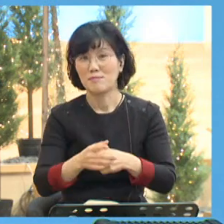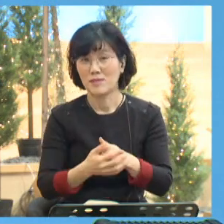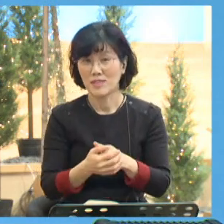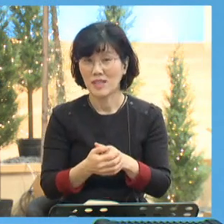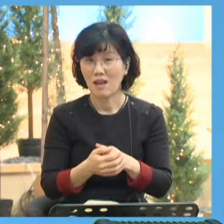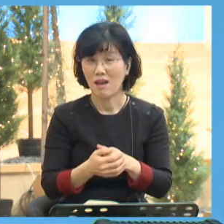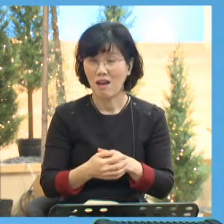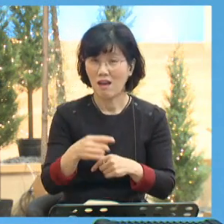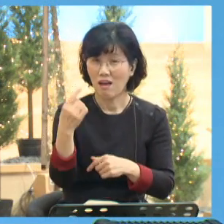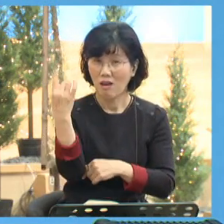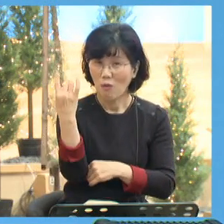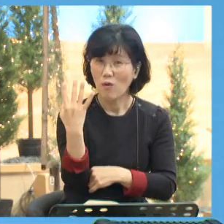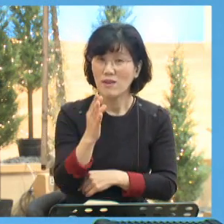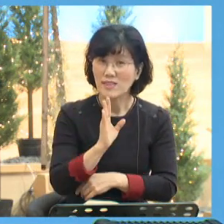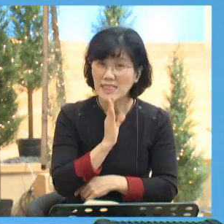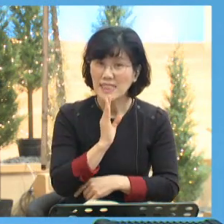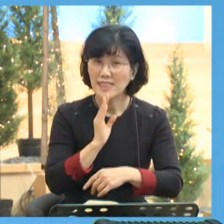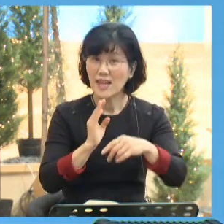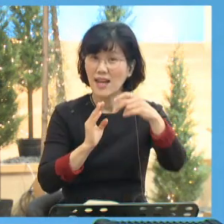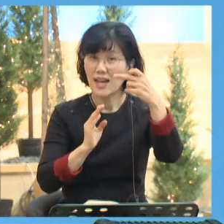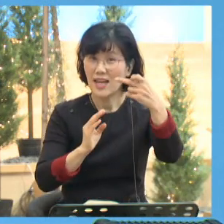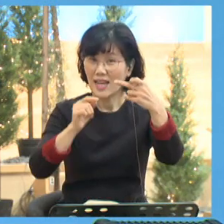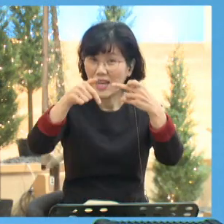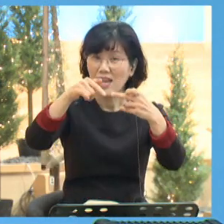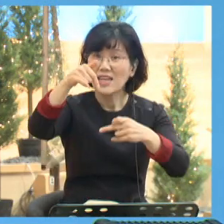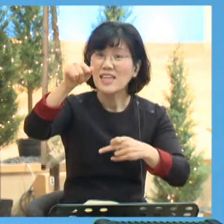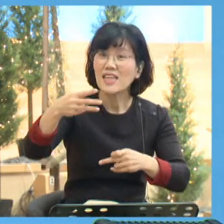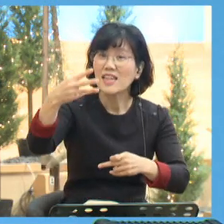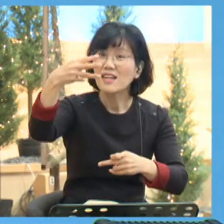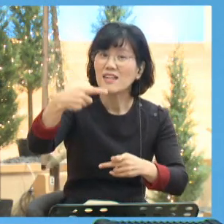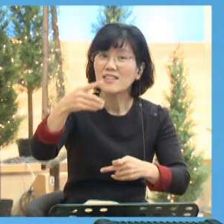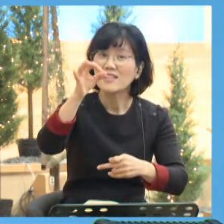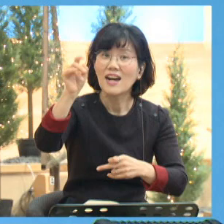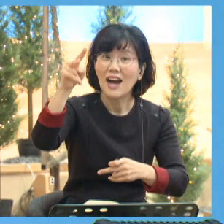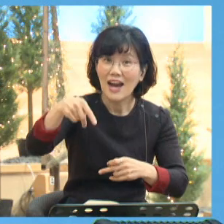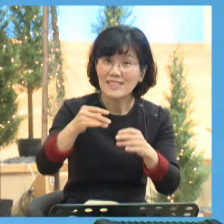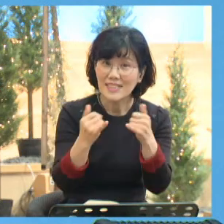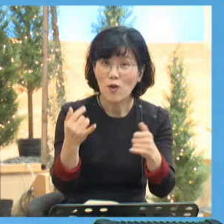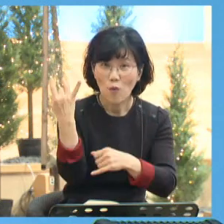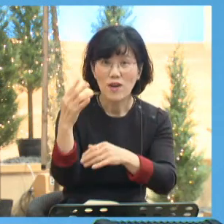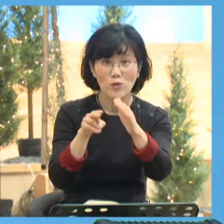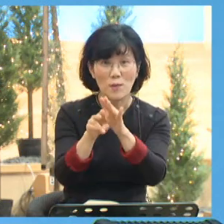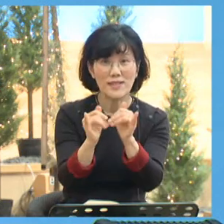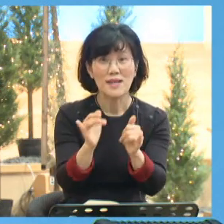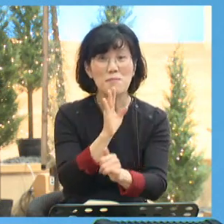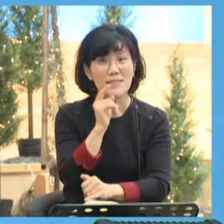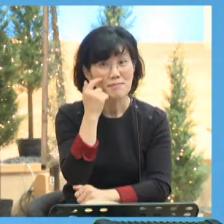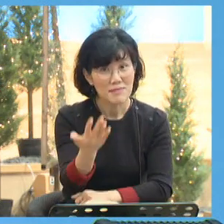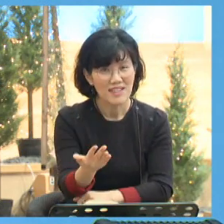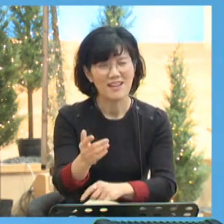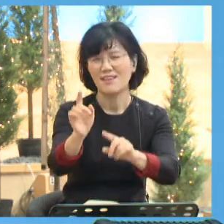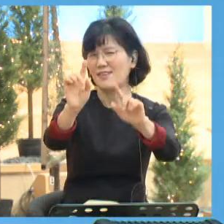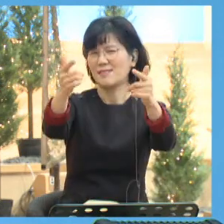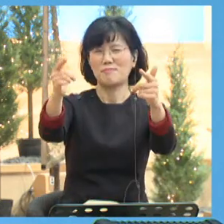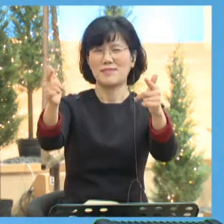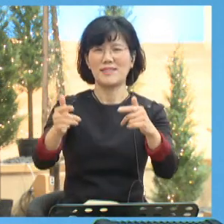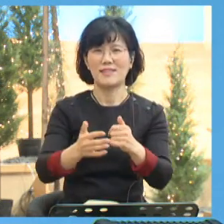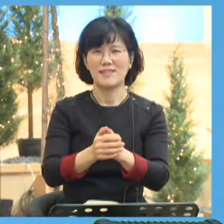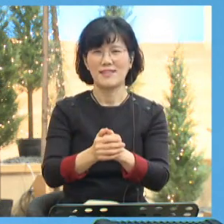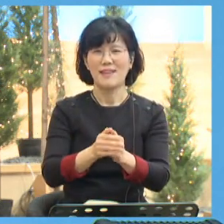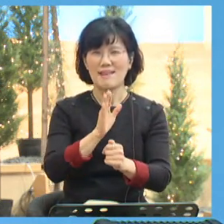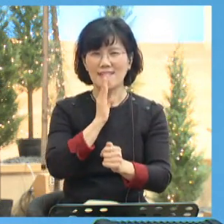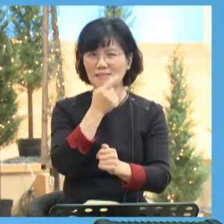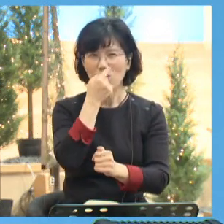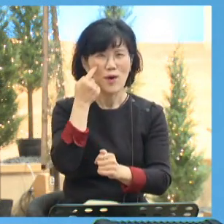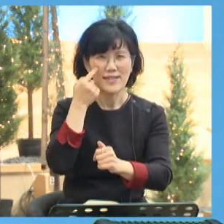사람이 정말로 애 브라의 액 에서 도망한 자가 많냐 아니거든요 자 팩트 체크로